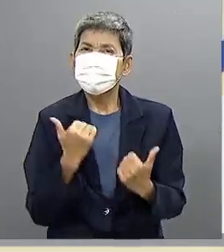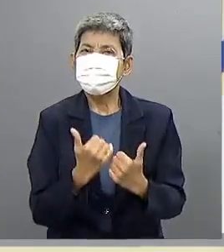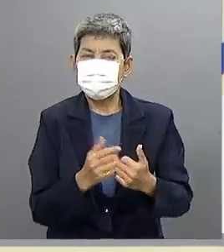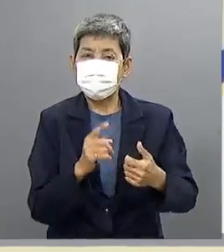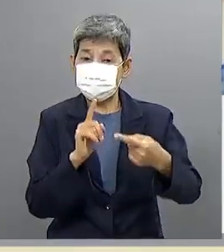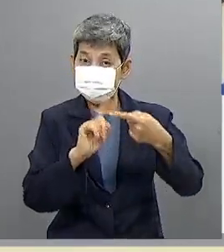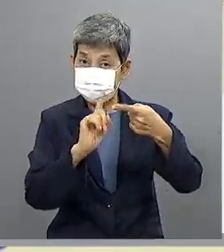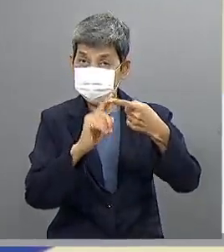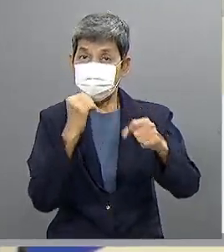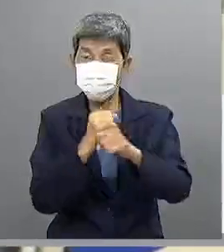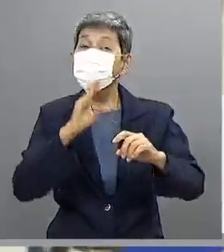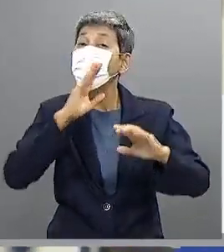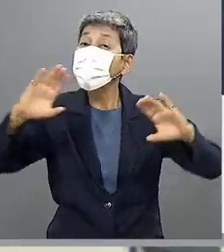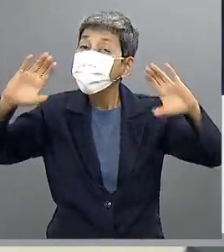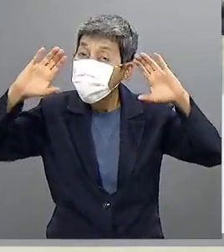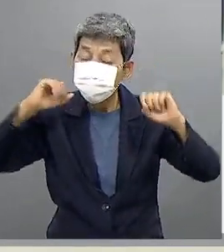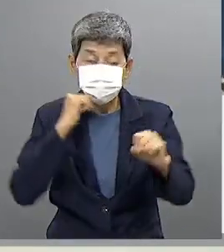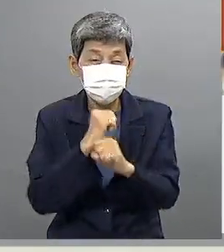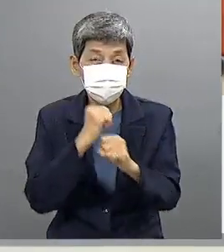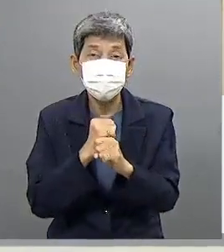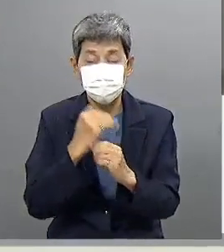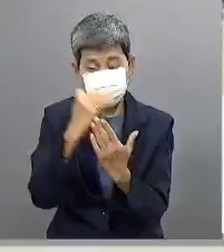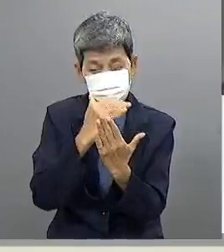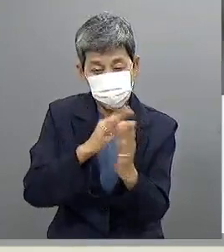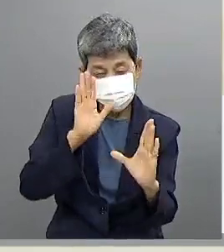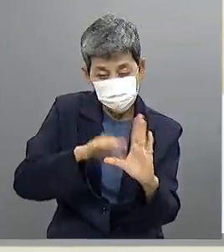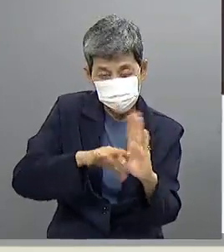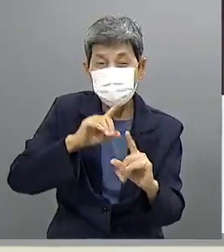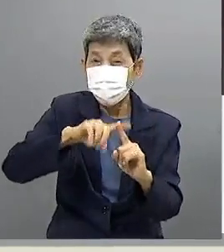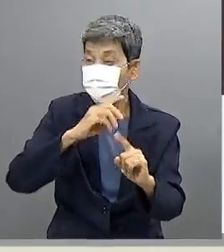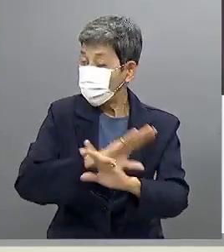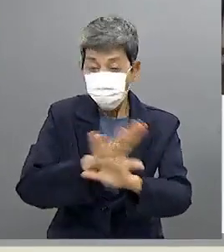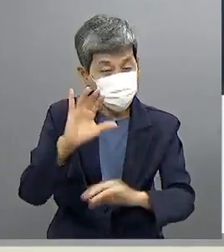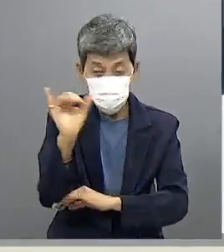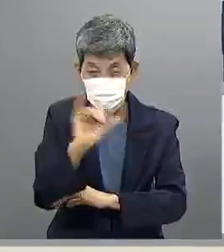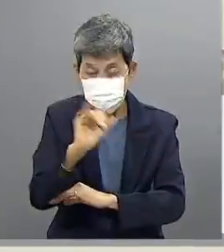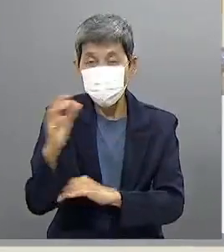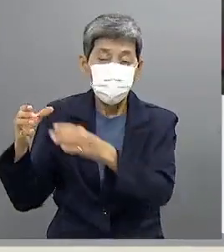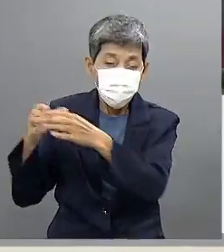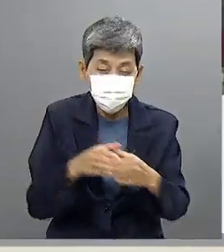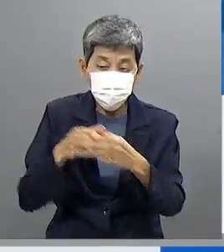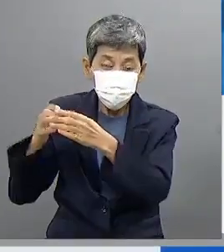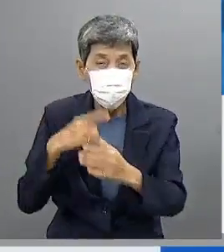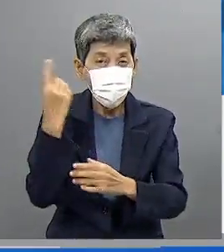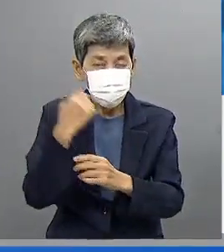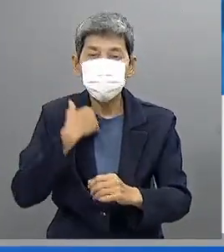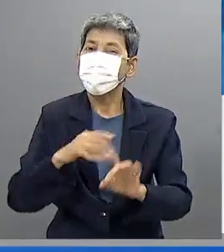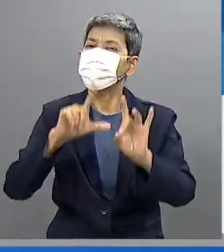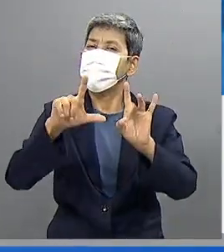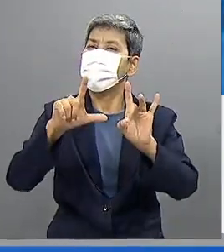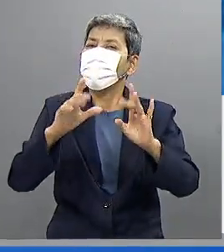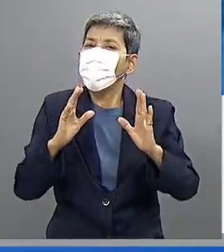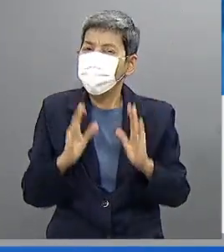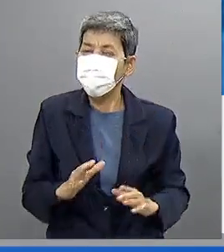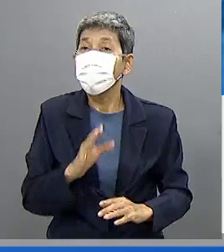ารัฐบาลยังไม่ยกเลิก Thailand Pass วันที่1มิถุนายนนี้คาดว่าจะมีนักท่องเที่ยวต่างชาติ8ล้านคนและถ้ารัฐบา